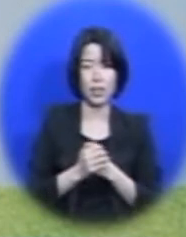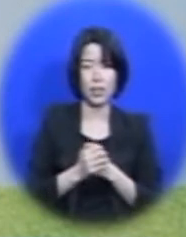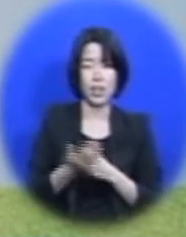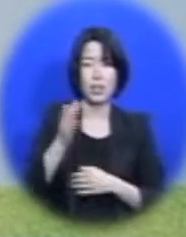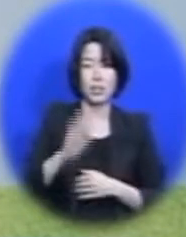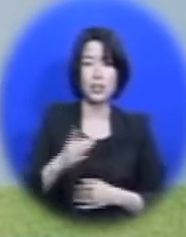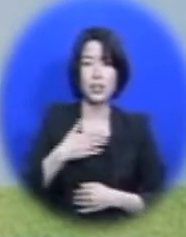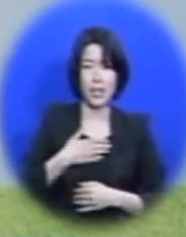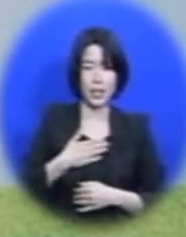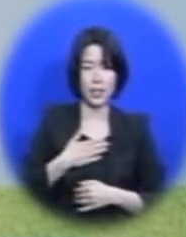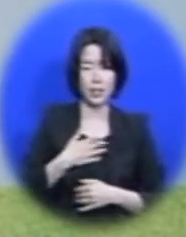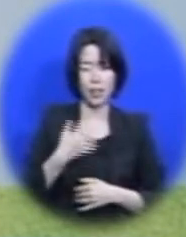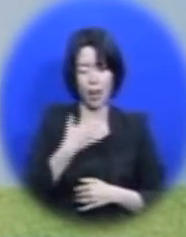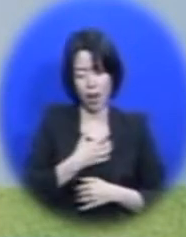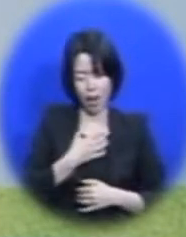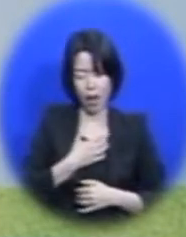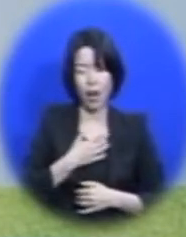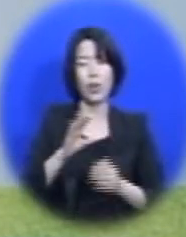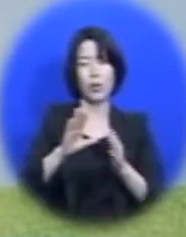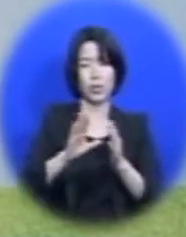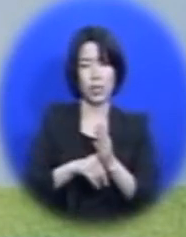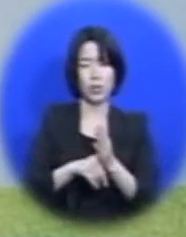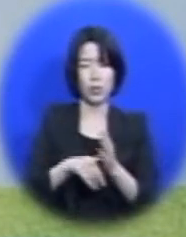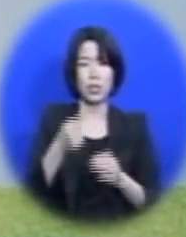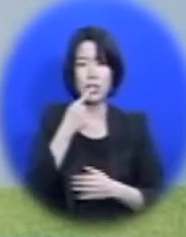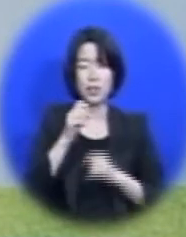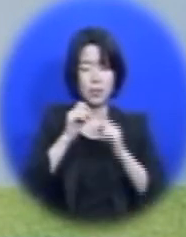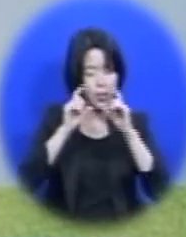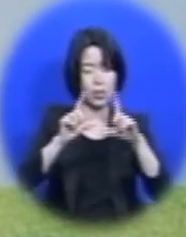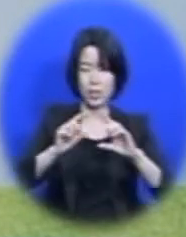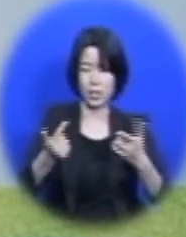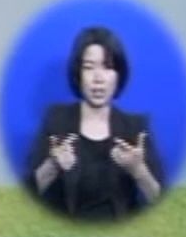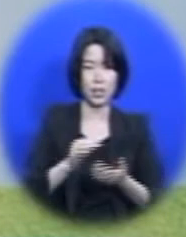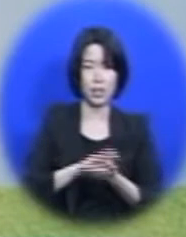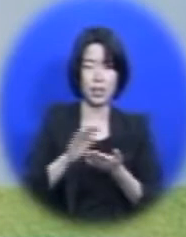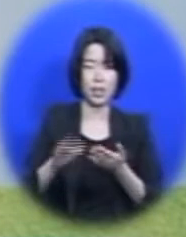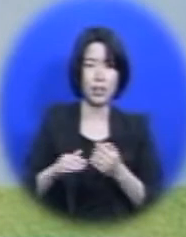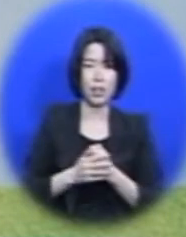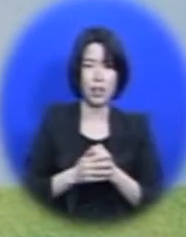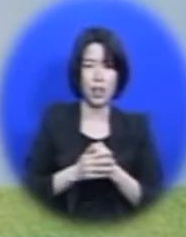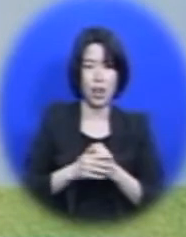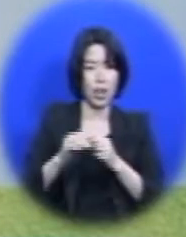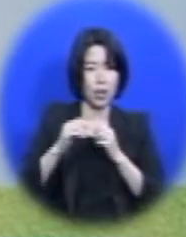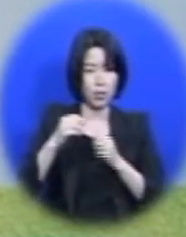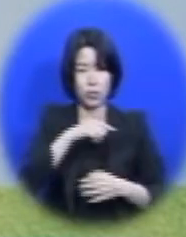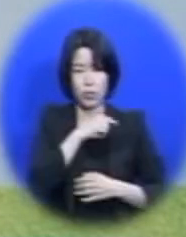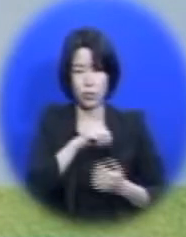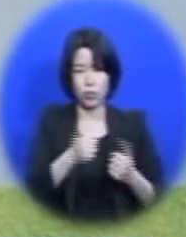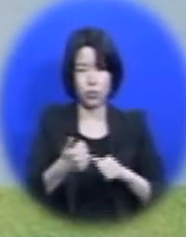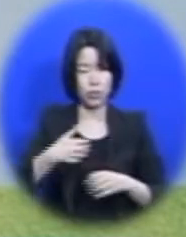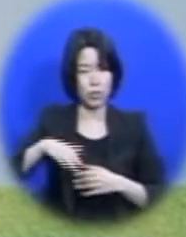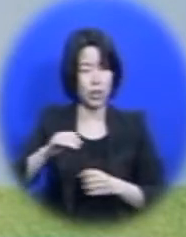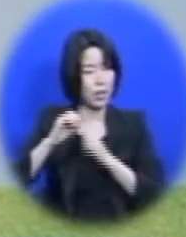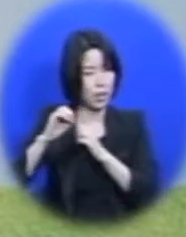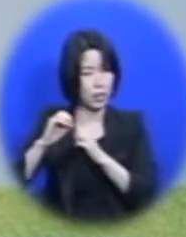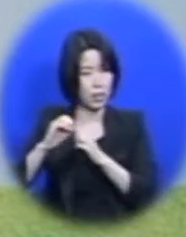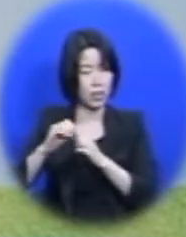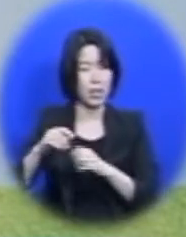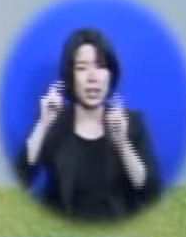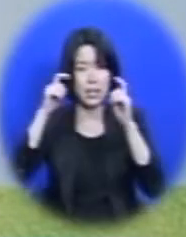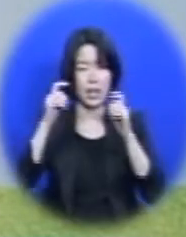그러나 나는 곤욕을 당하여 괴로울 때 입 열지 아니했다. 도수장으로 끌려가는 어린 양같이 털 깎는 자